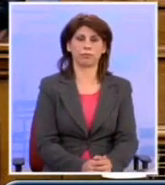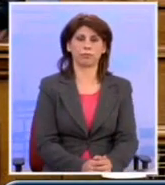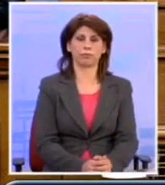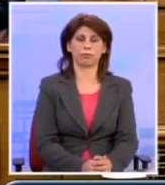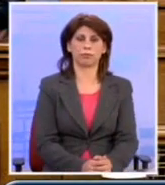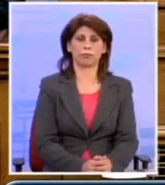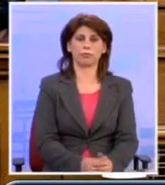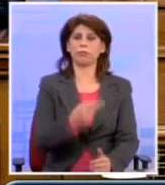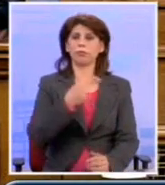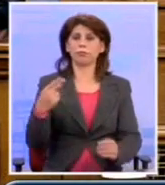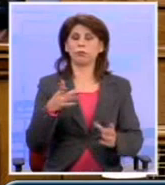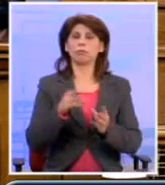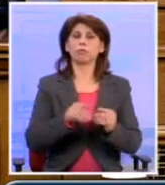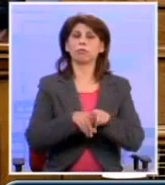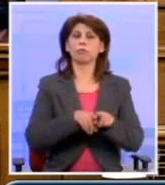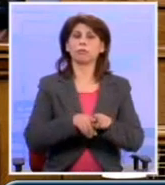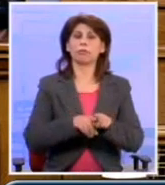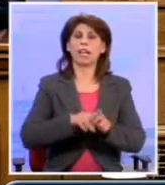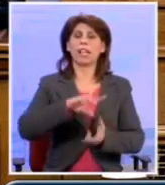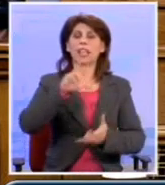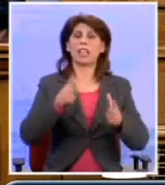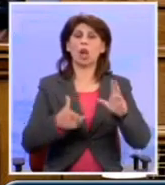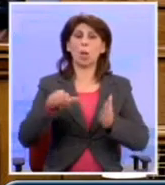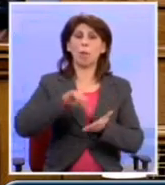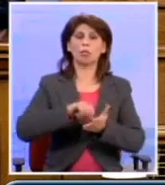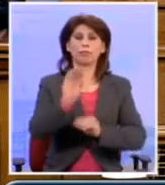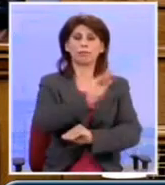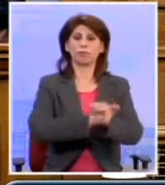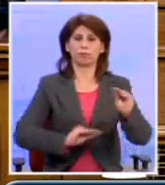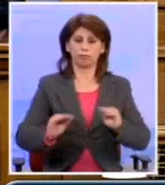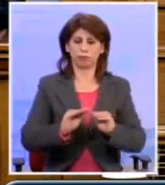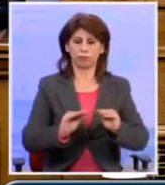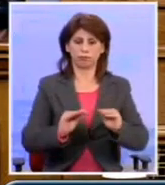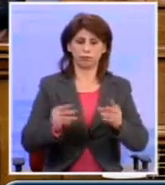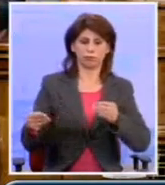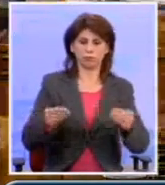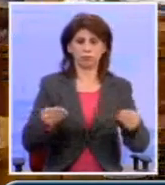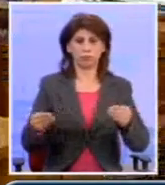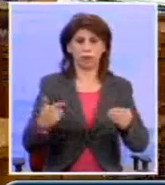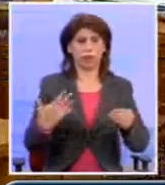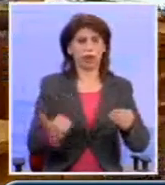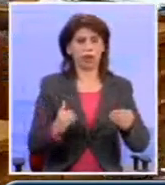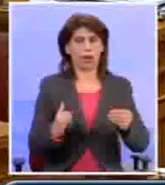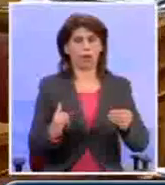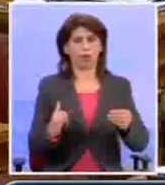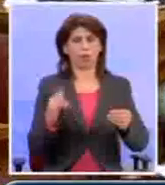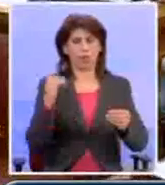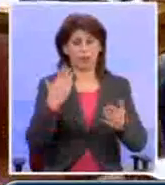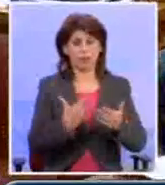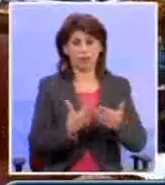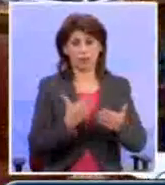τα ζητήματα που αφορούν τις γεωπολιτικές ανακατατάξεις και ρευστότητες είναι ακόμα ένα